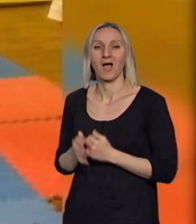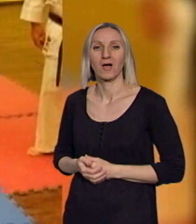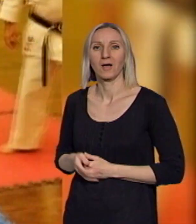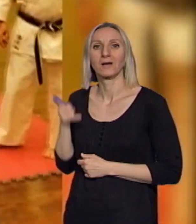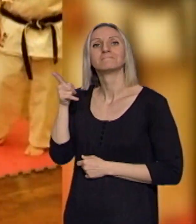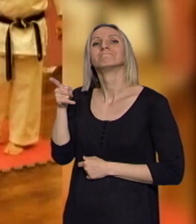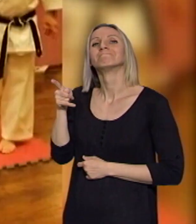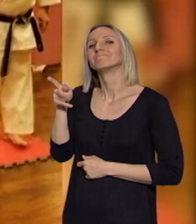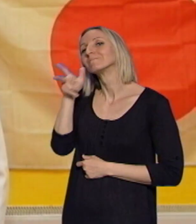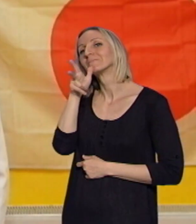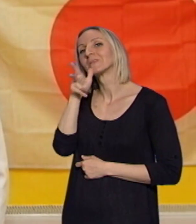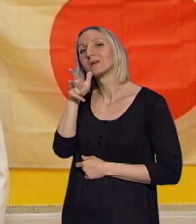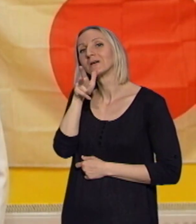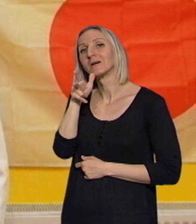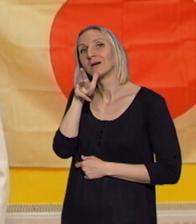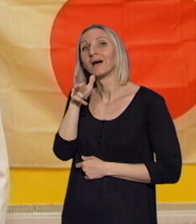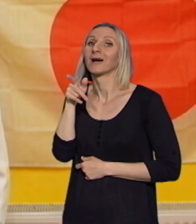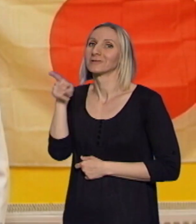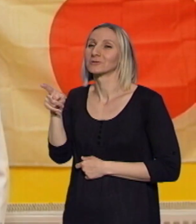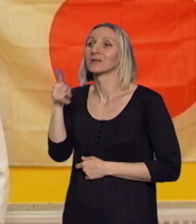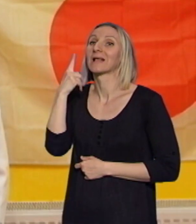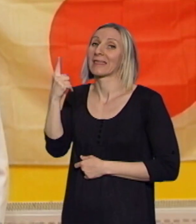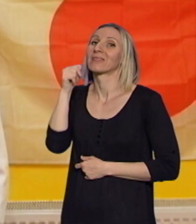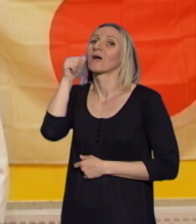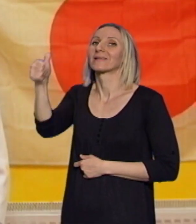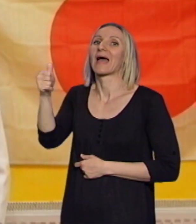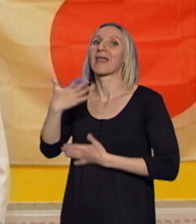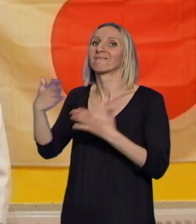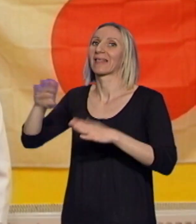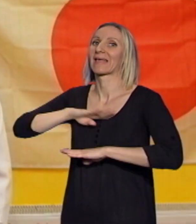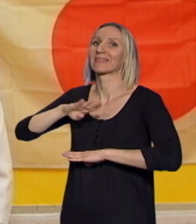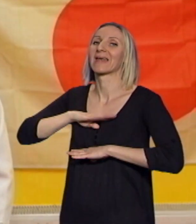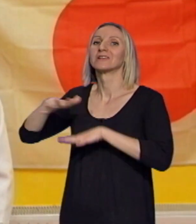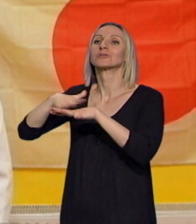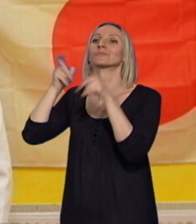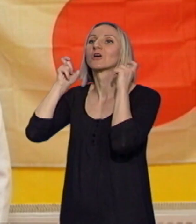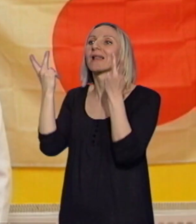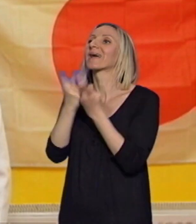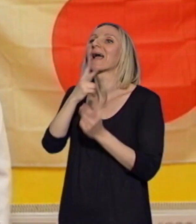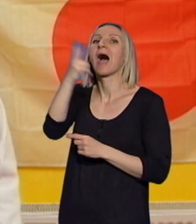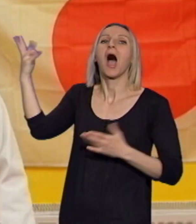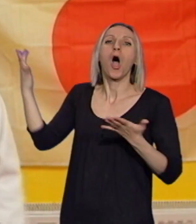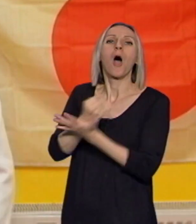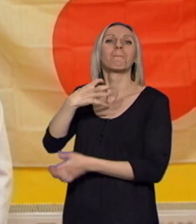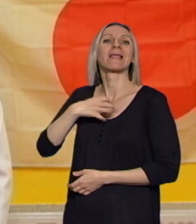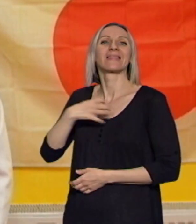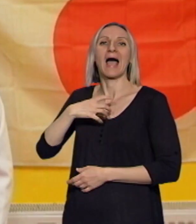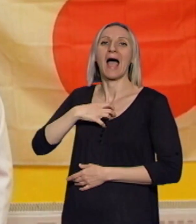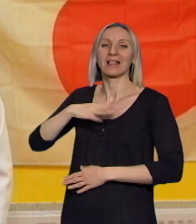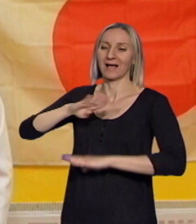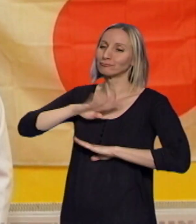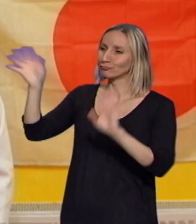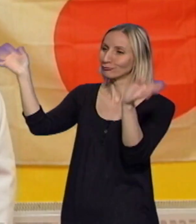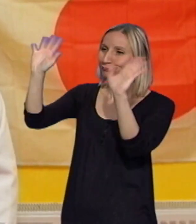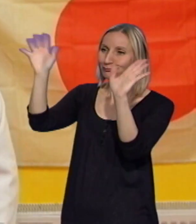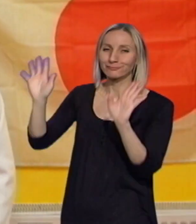jednog dana sa velike terase Skupštine grada, kao i svi veliki sportisti, bude dočekana i